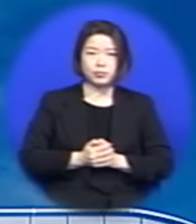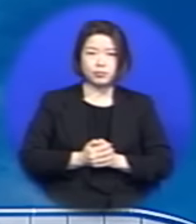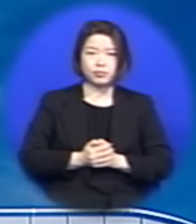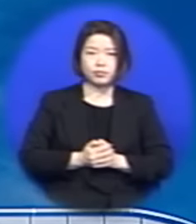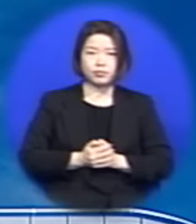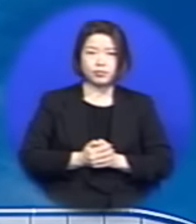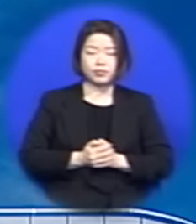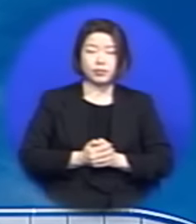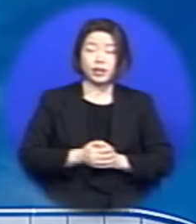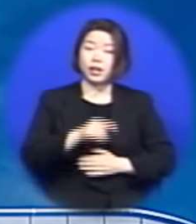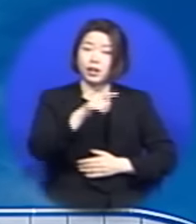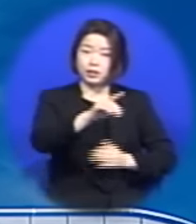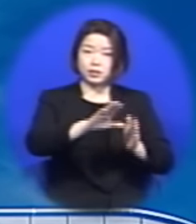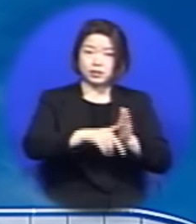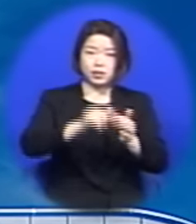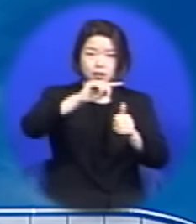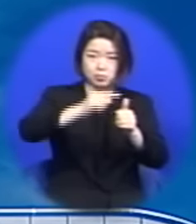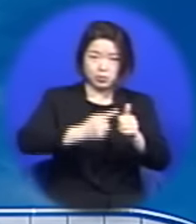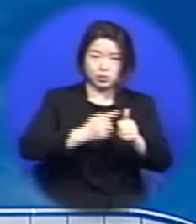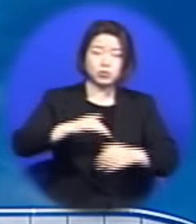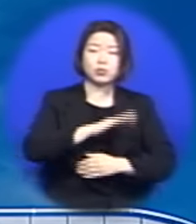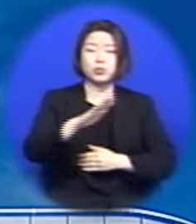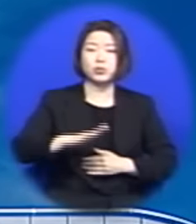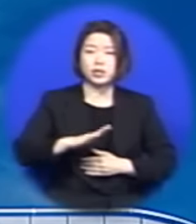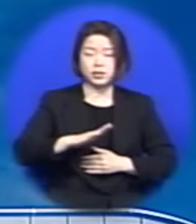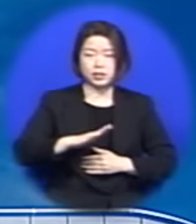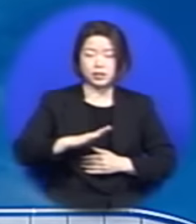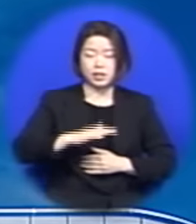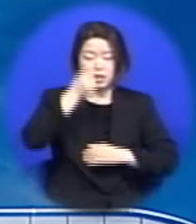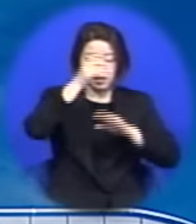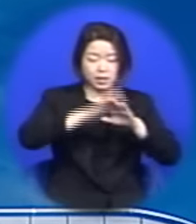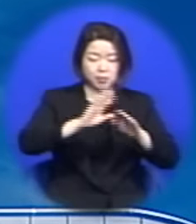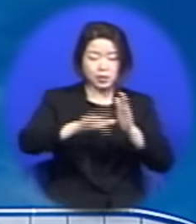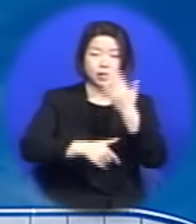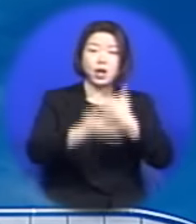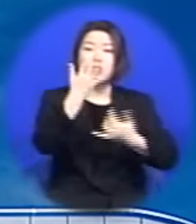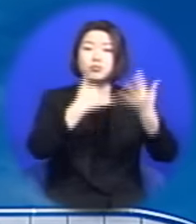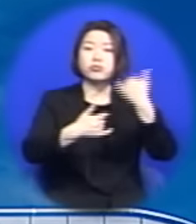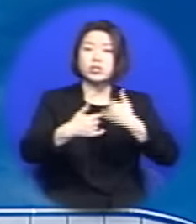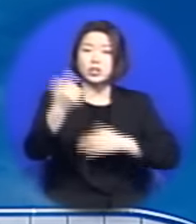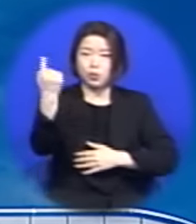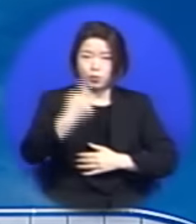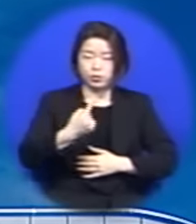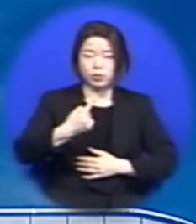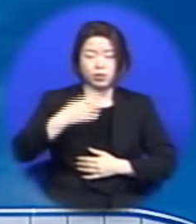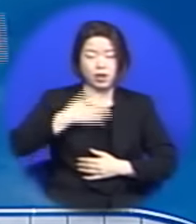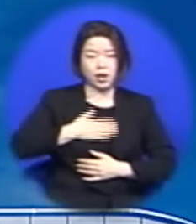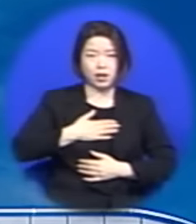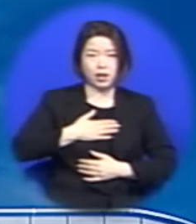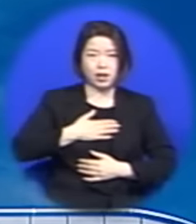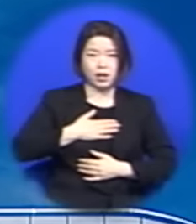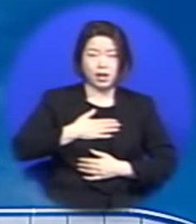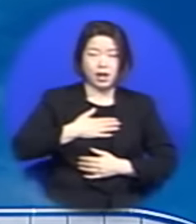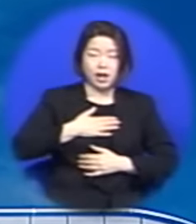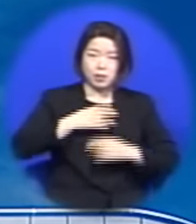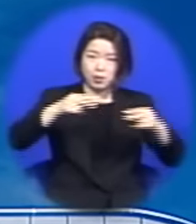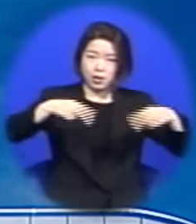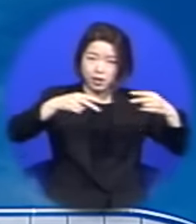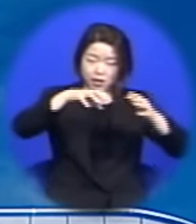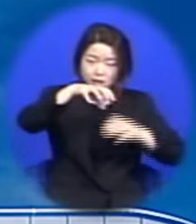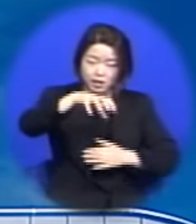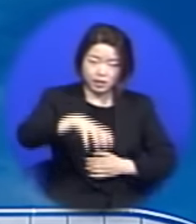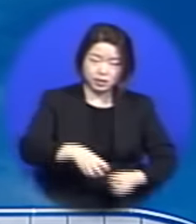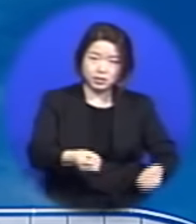겁니다 그때 비로서 우리는 예배 때 불이 임하는 것을 경험합니다 엘리야의 제단에 하늘로부터 불이 임했던 그